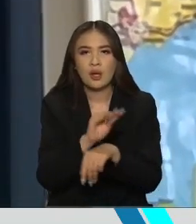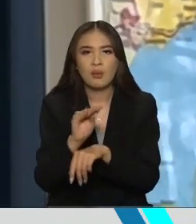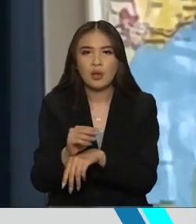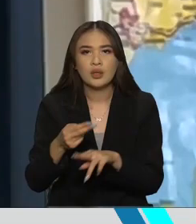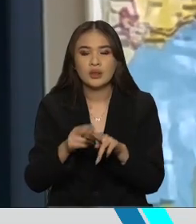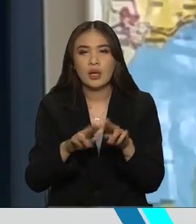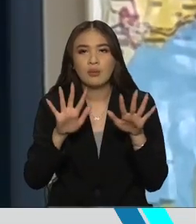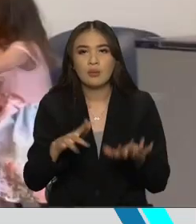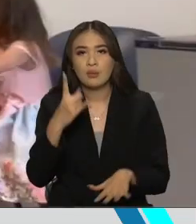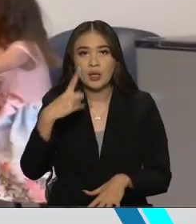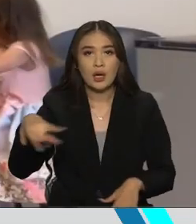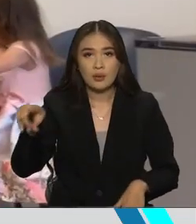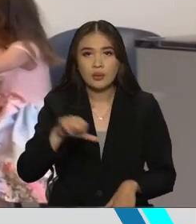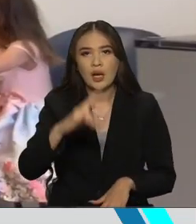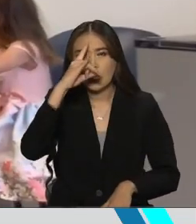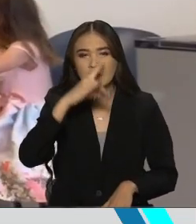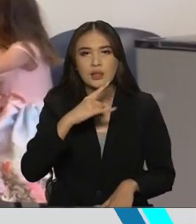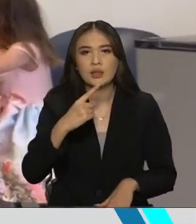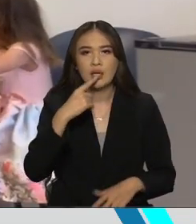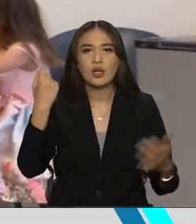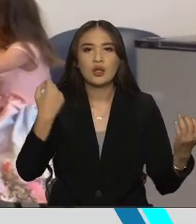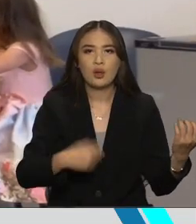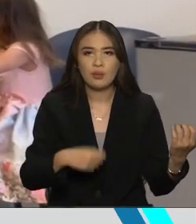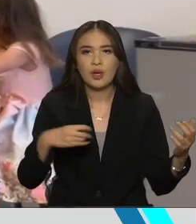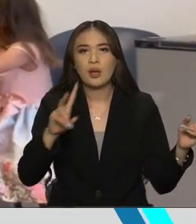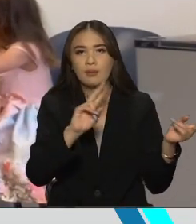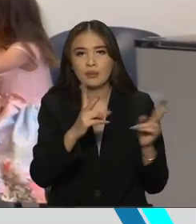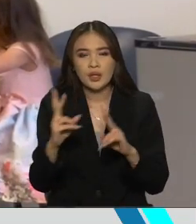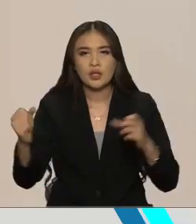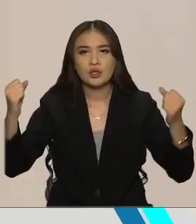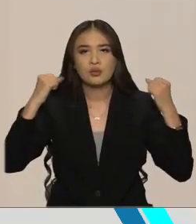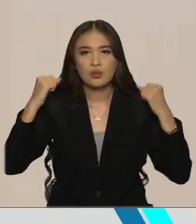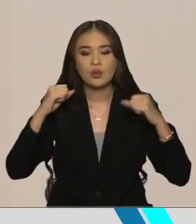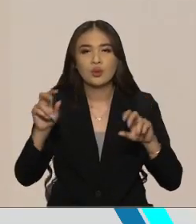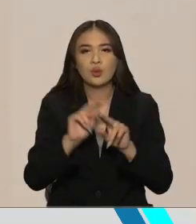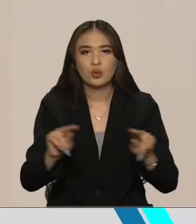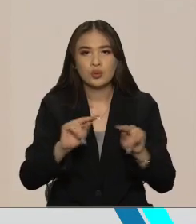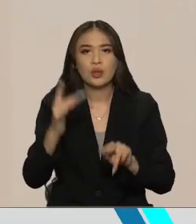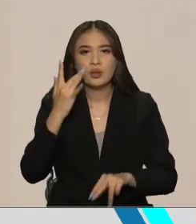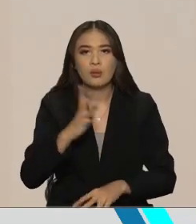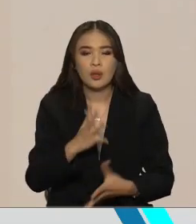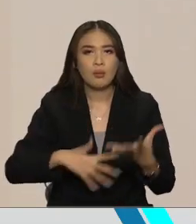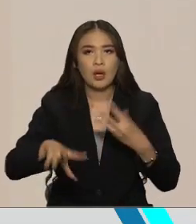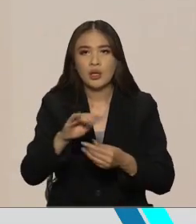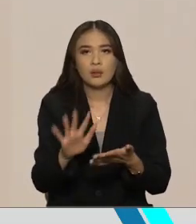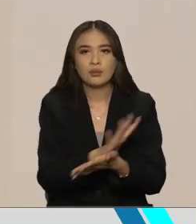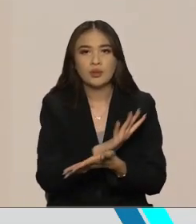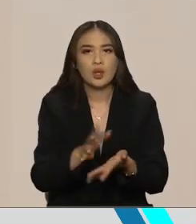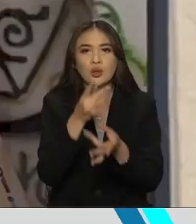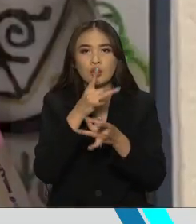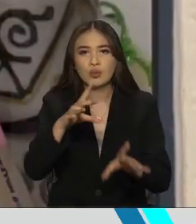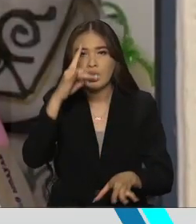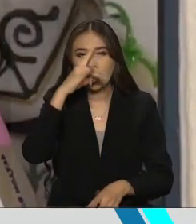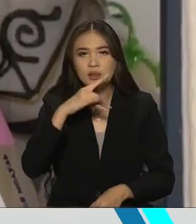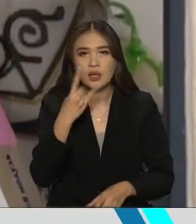Мұнда аптасына бір рет қазақ тілі, домбыра, би және спорт сабақтары өткізіліп тұрады. Барлығы тегін. Кез келген қазақ